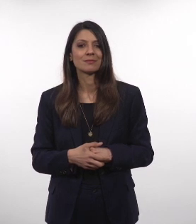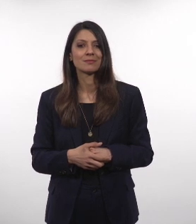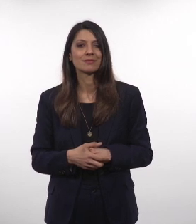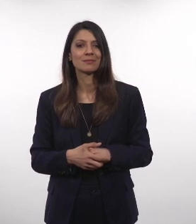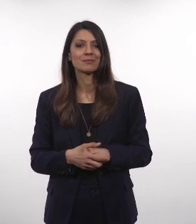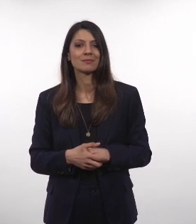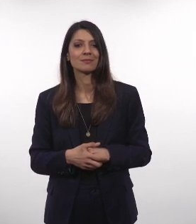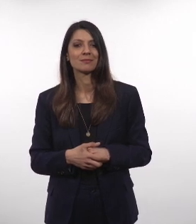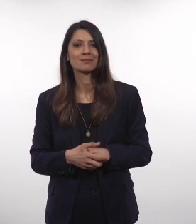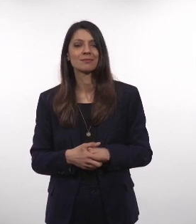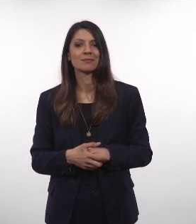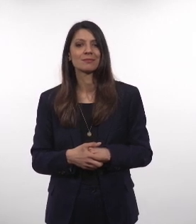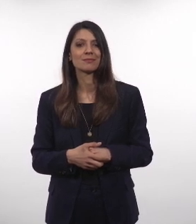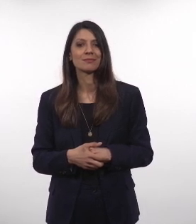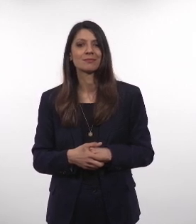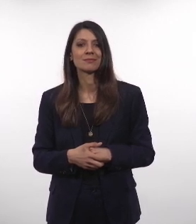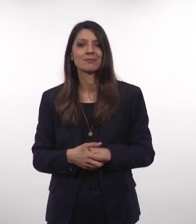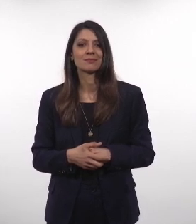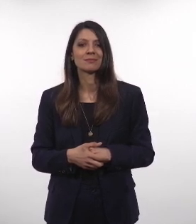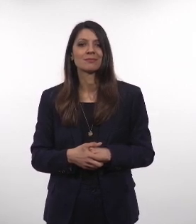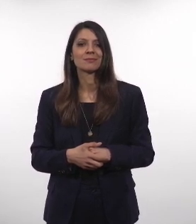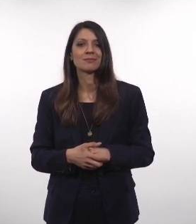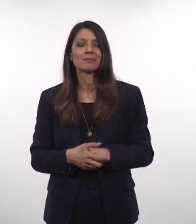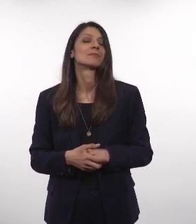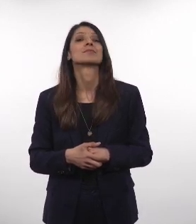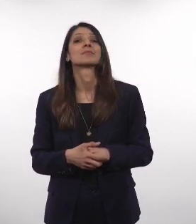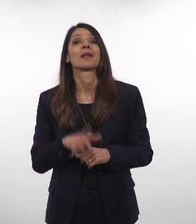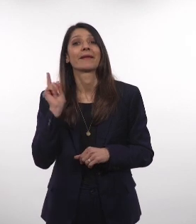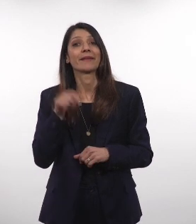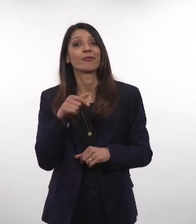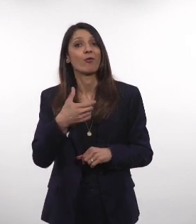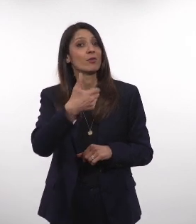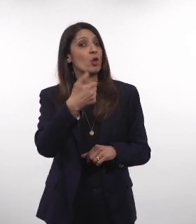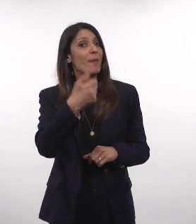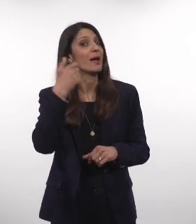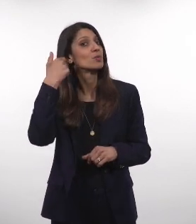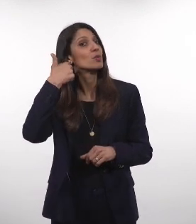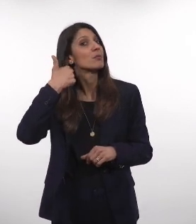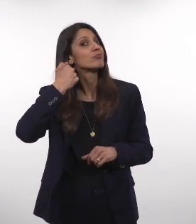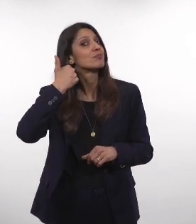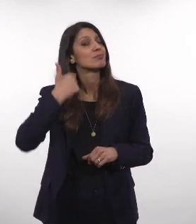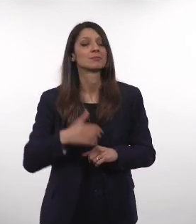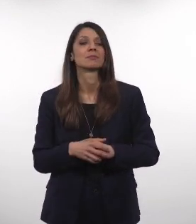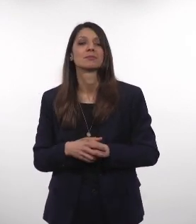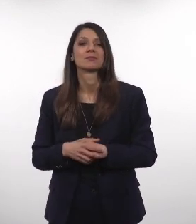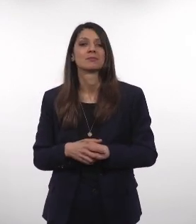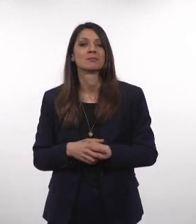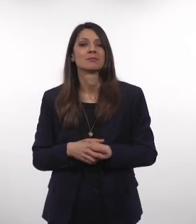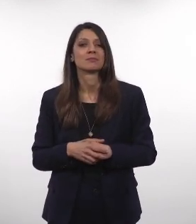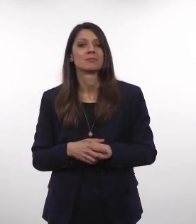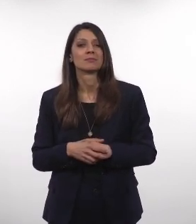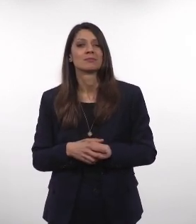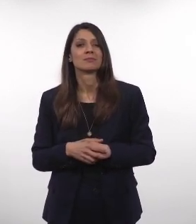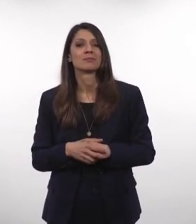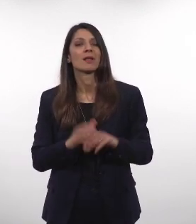Oh. C'est froid? L'ultime étape consiste à lui prendre une température auriculaire. Ouais. Encore?